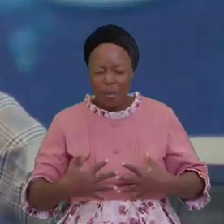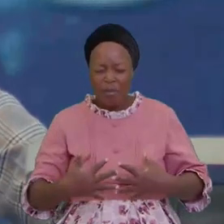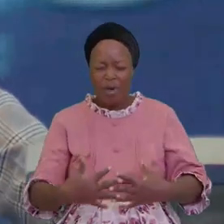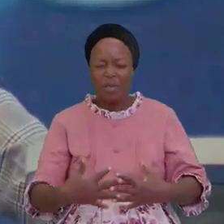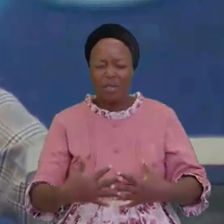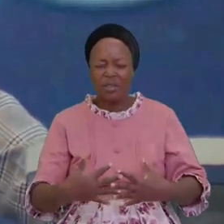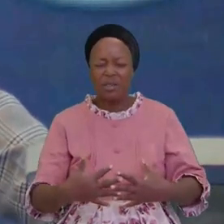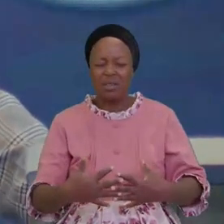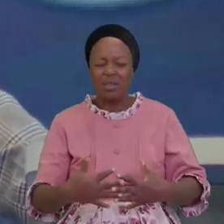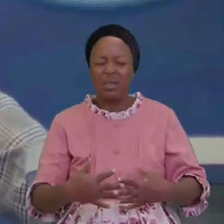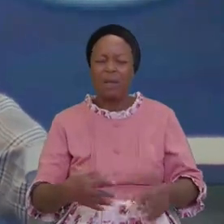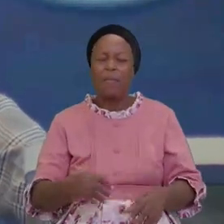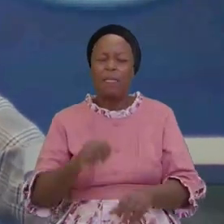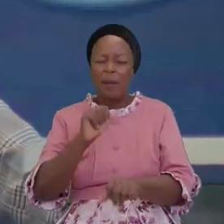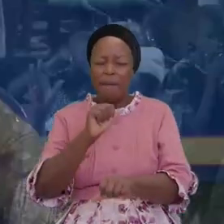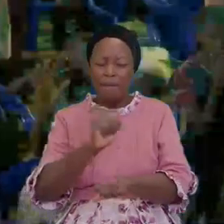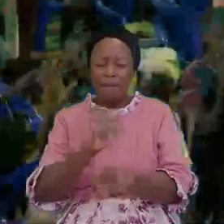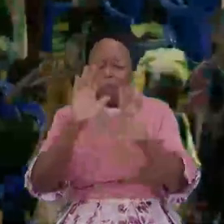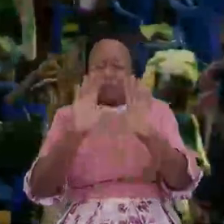Conception miraculeuse pour toi.